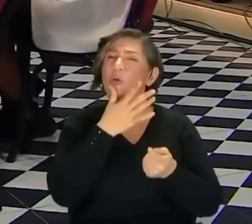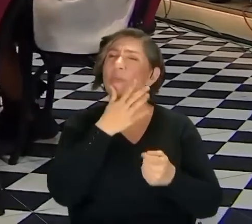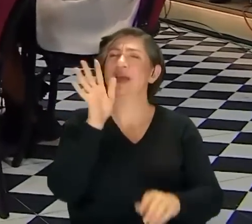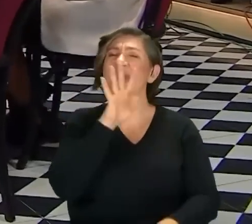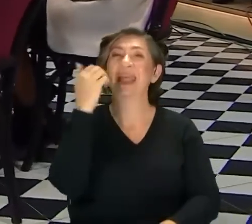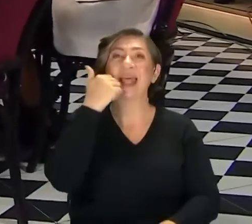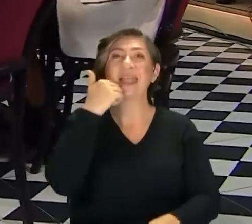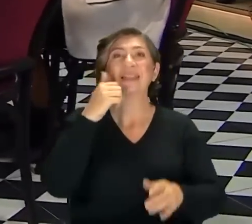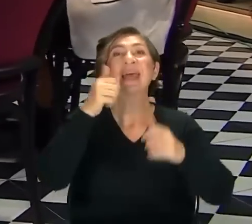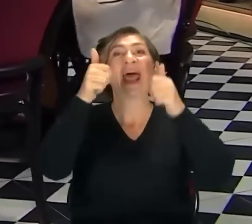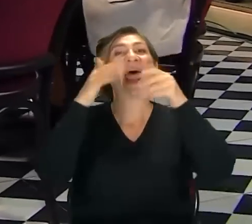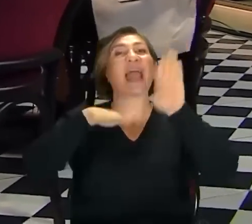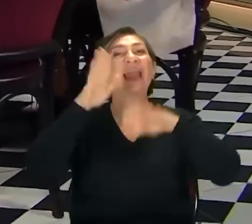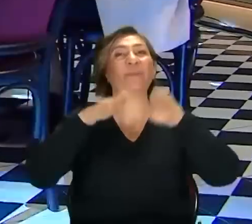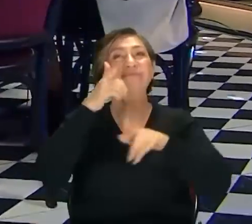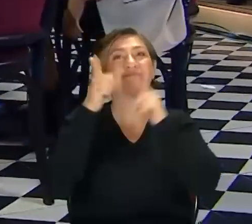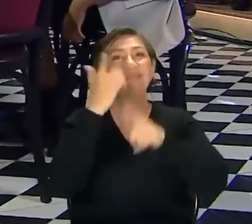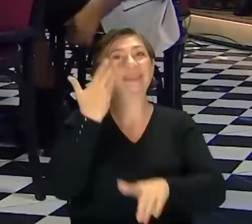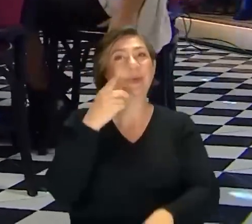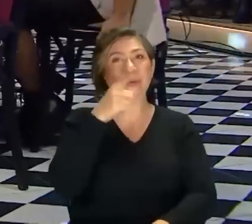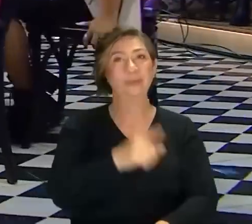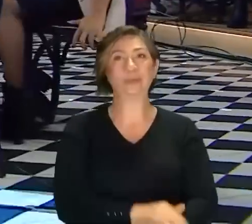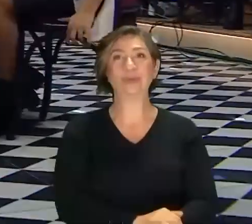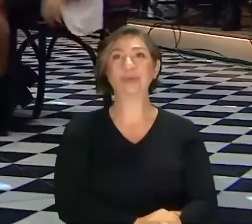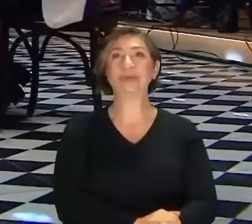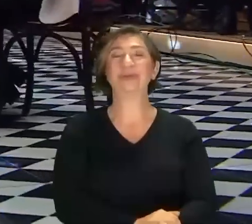40 Yalan filminin fragmanını izliyoruz hep beraber.